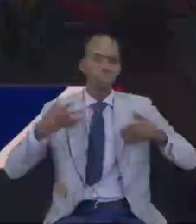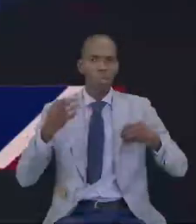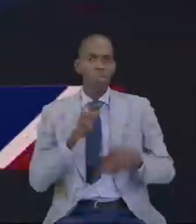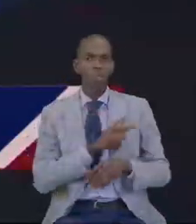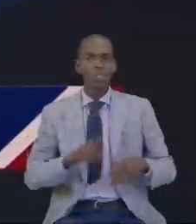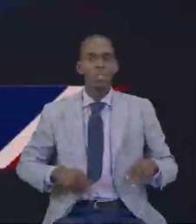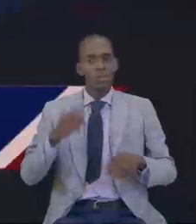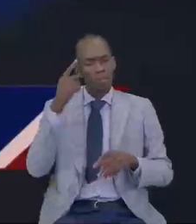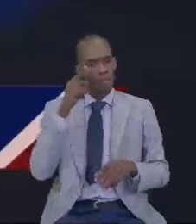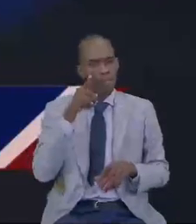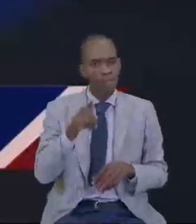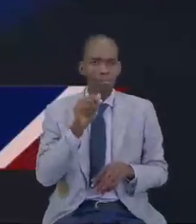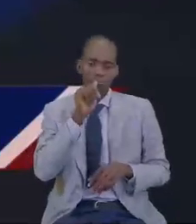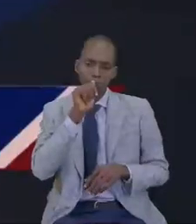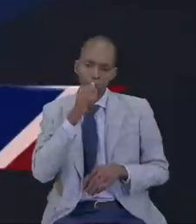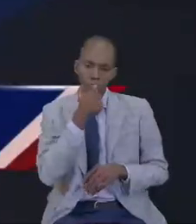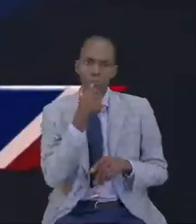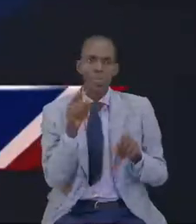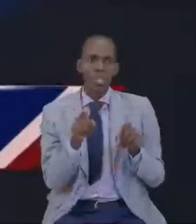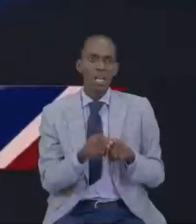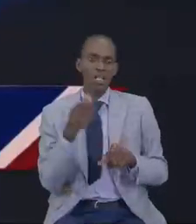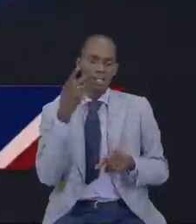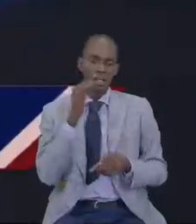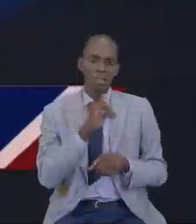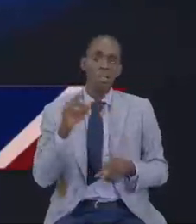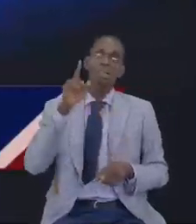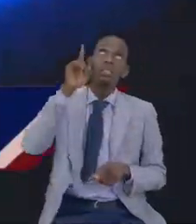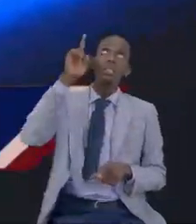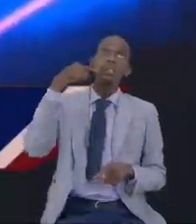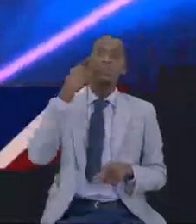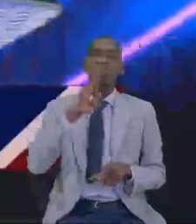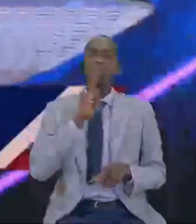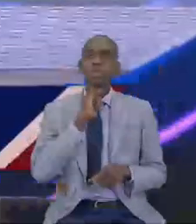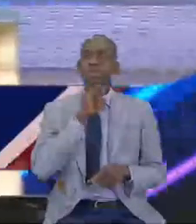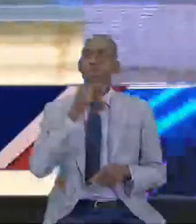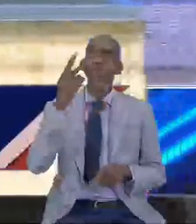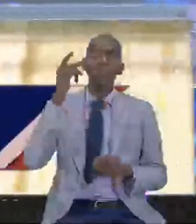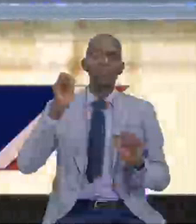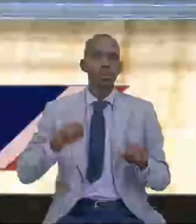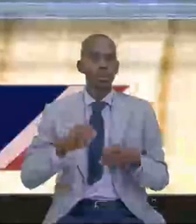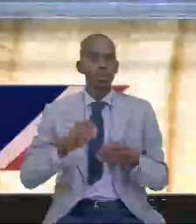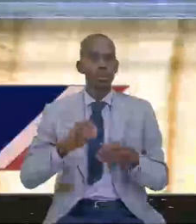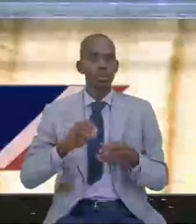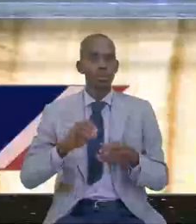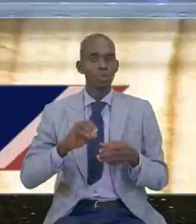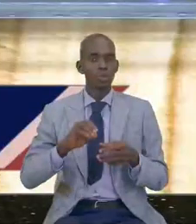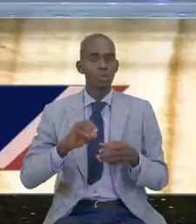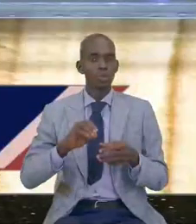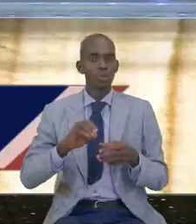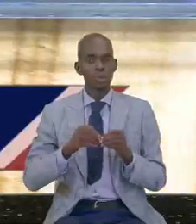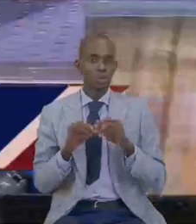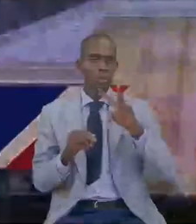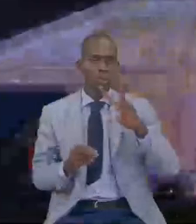du roi, car il se montra ferme comme voyant celui qui est invisible. Deuxième élément, notre foi